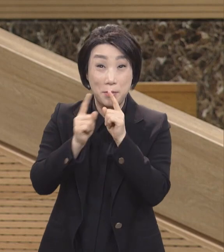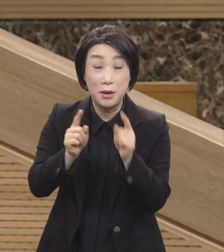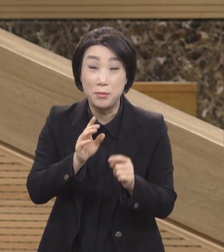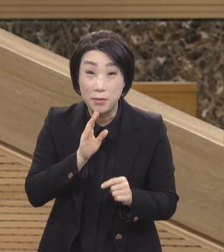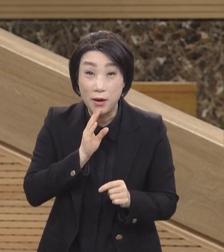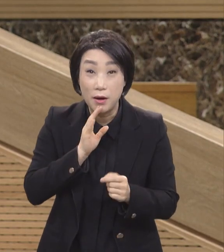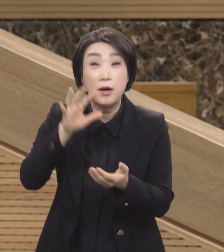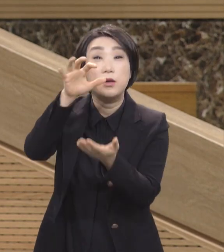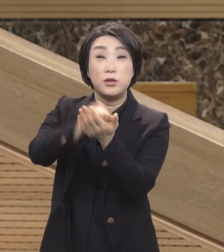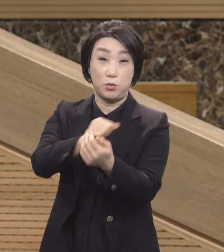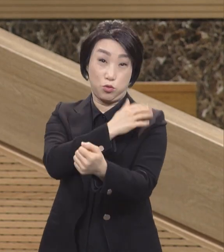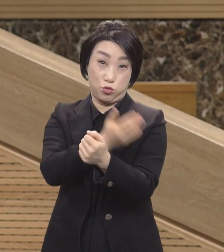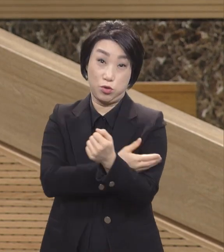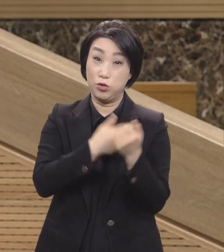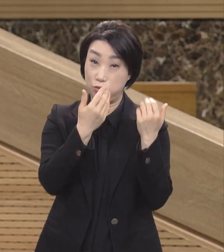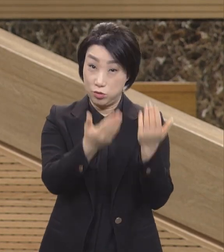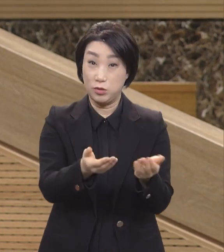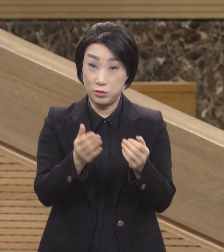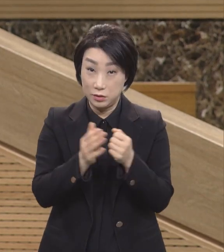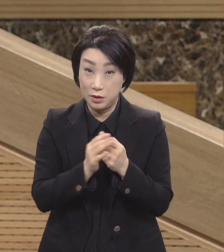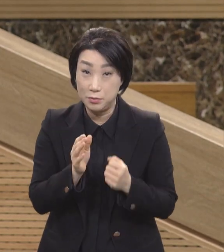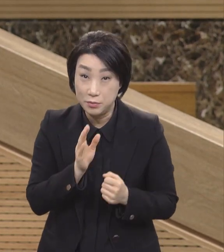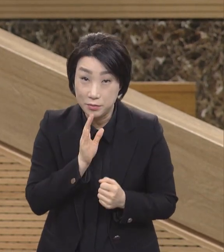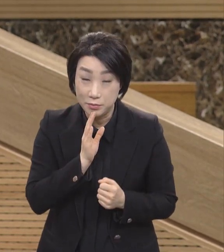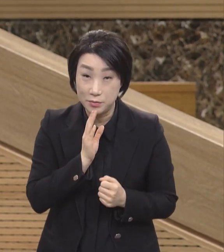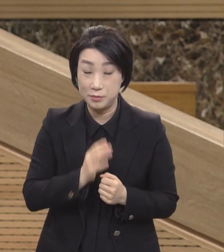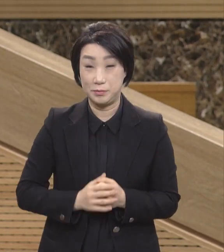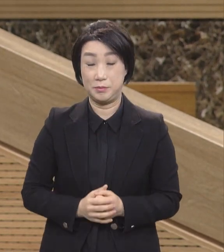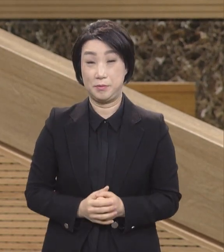정복권을 줬기 때문에